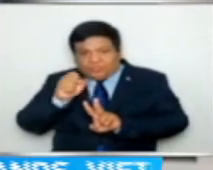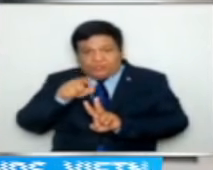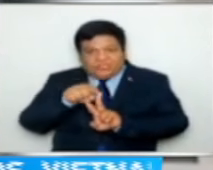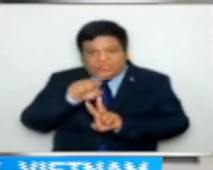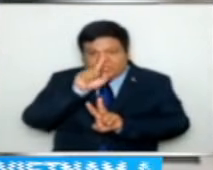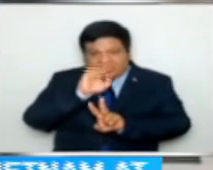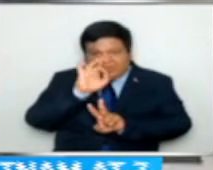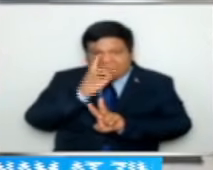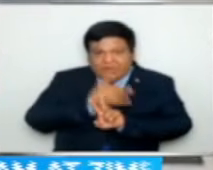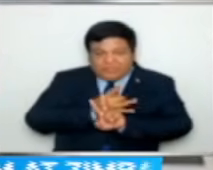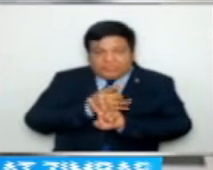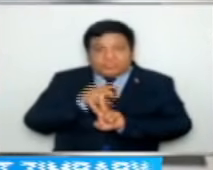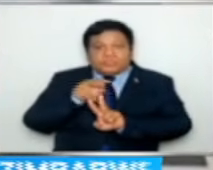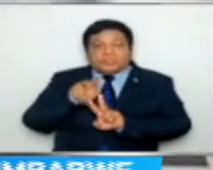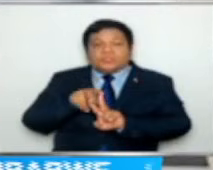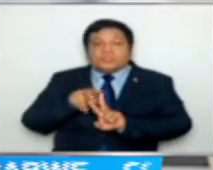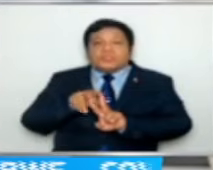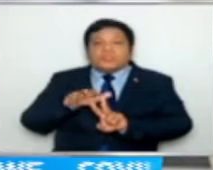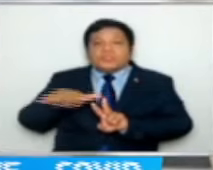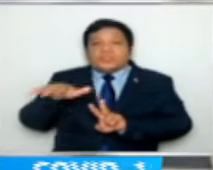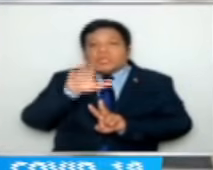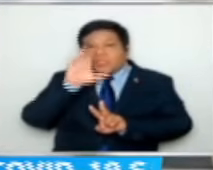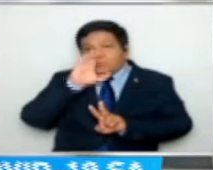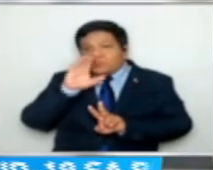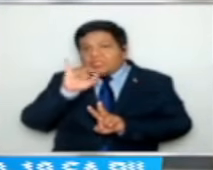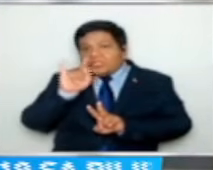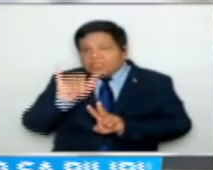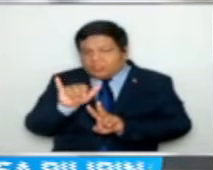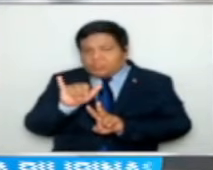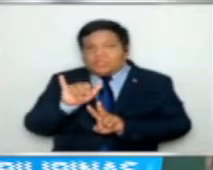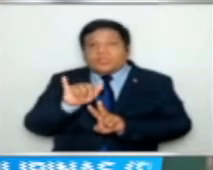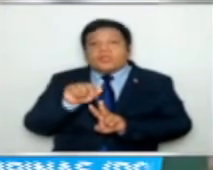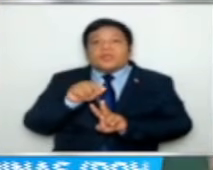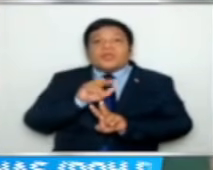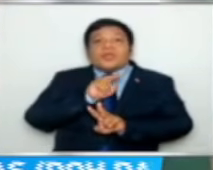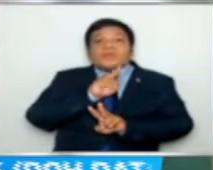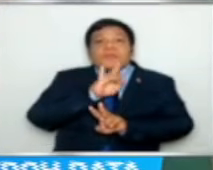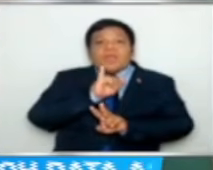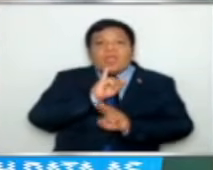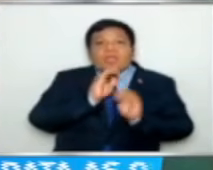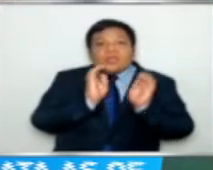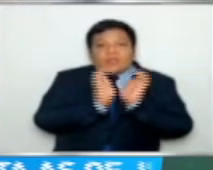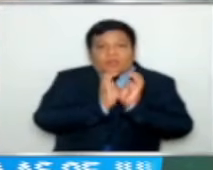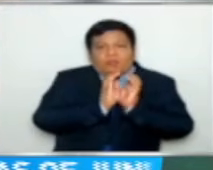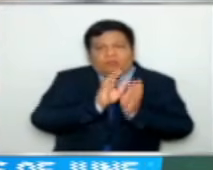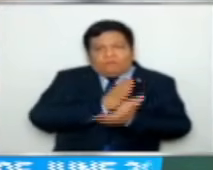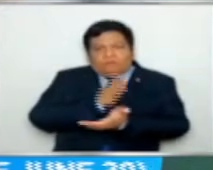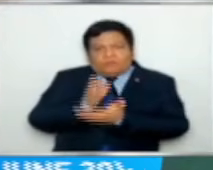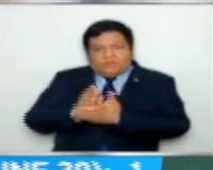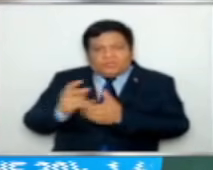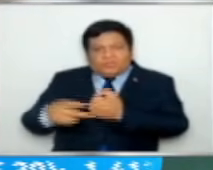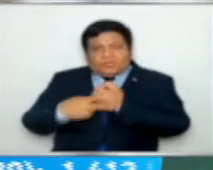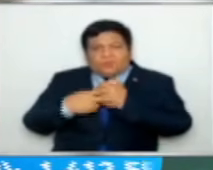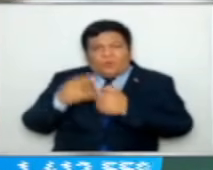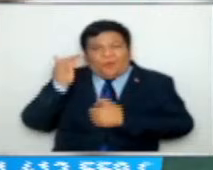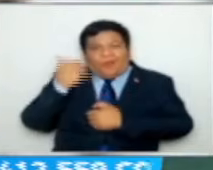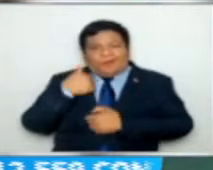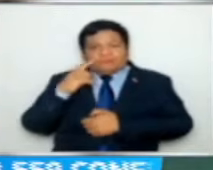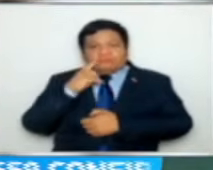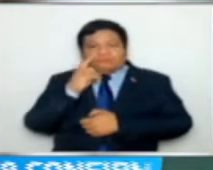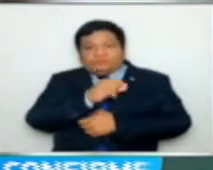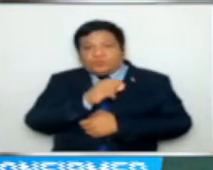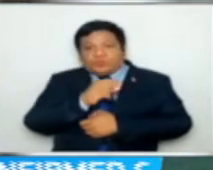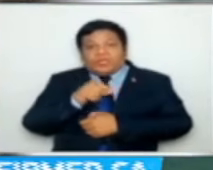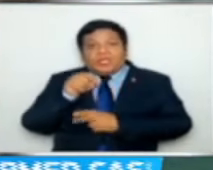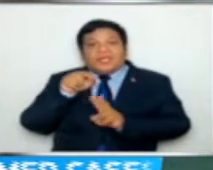City. Sinagip sila ng NBI at DSWD dahil sa sumbong na pinagdudruga raw ng kanilang ina ang nakatatandang anak